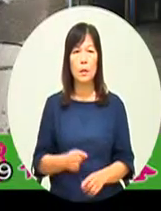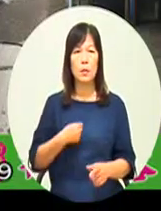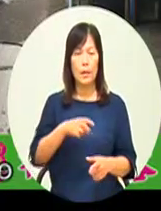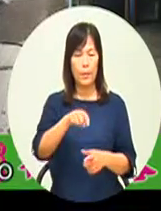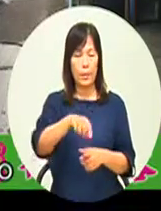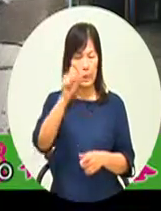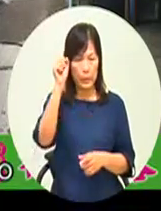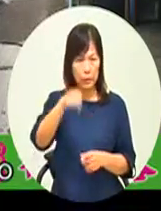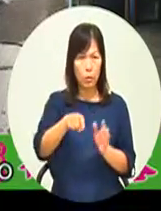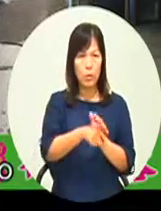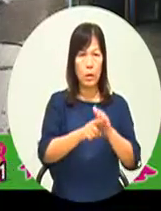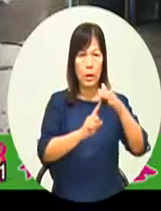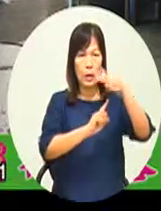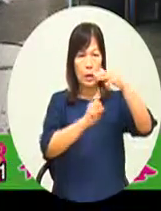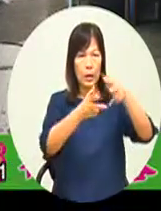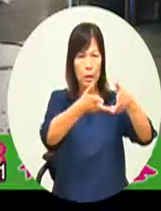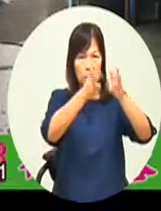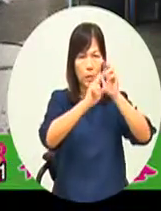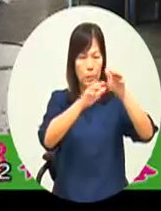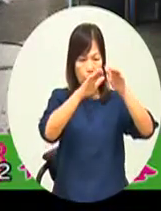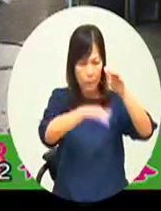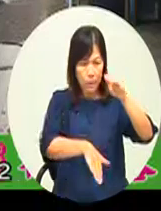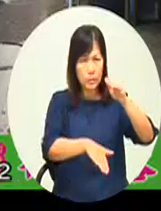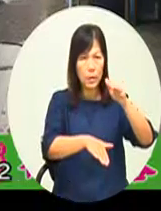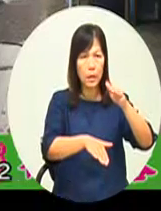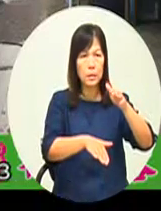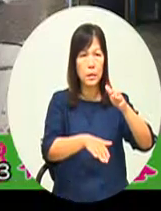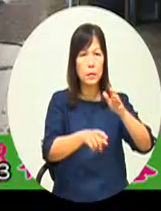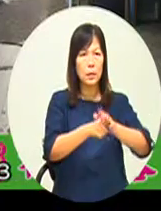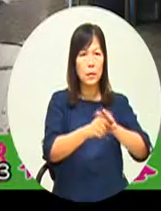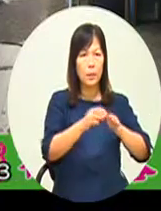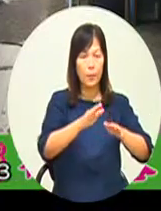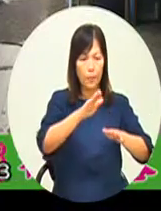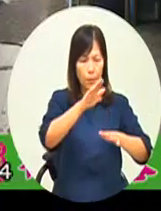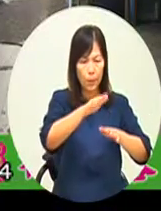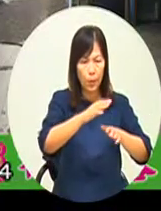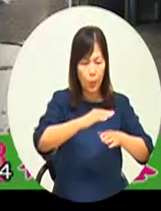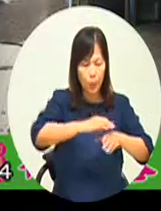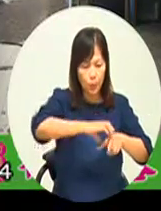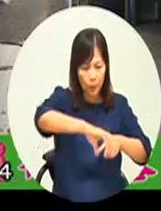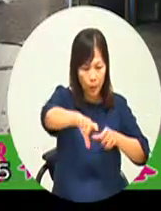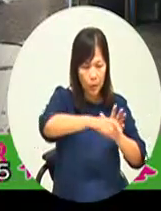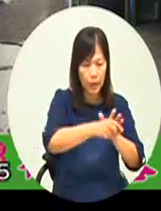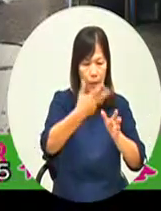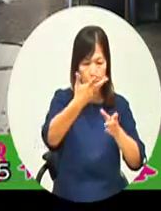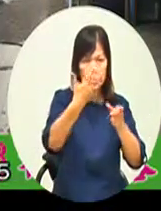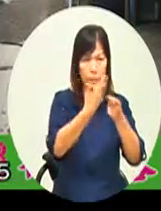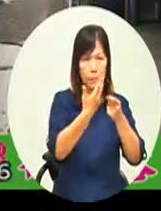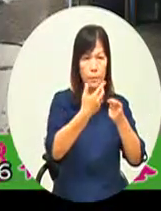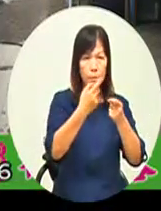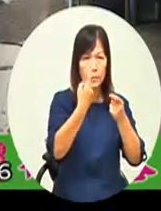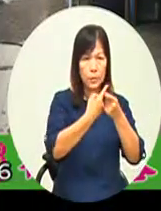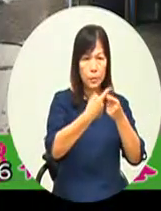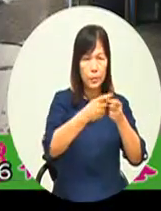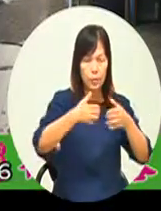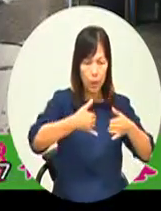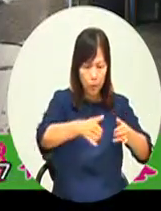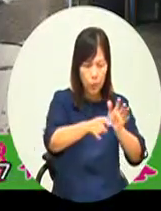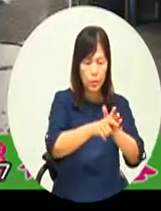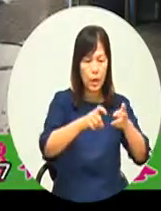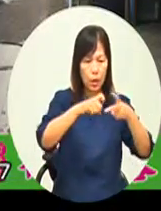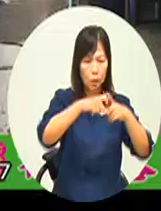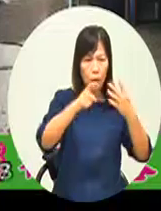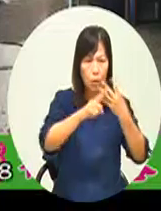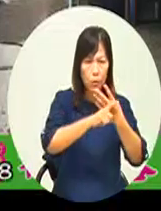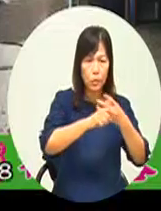意把高架桥下的他要铺设一条七米的道路，连同工业区临水